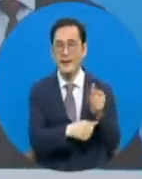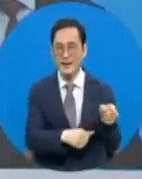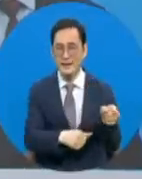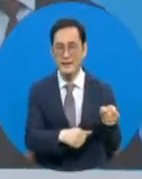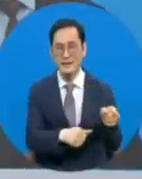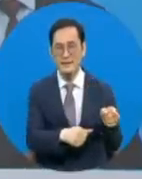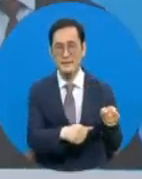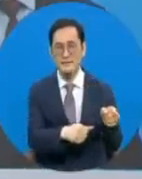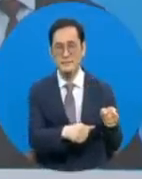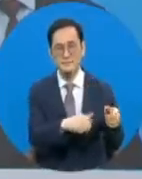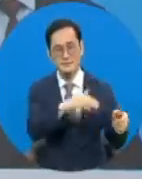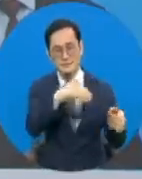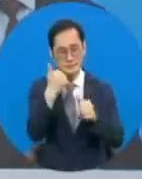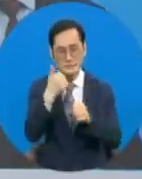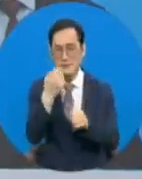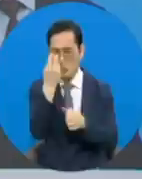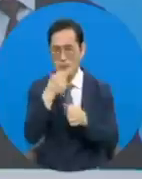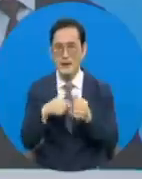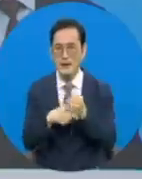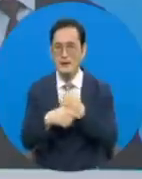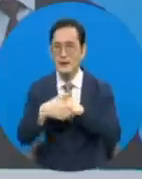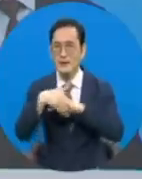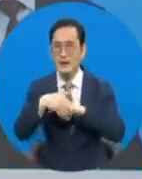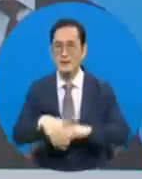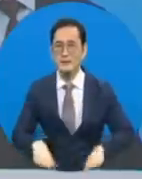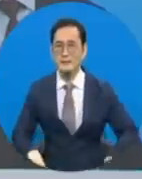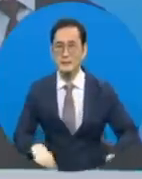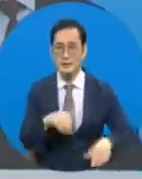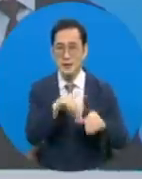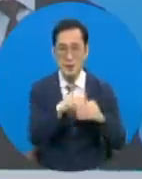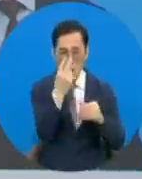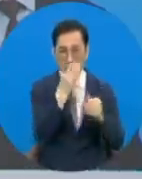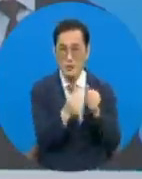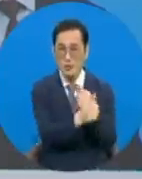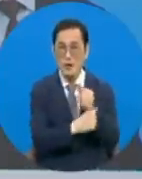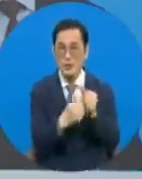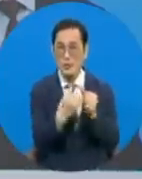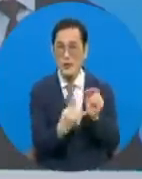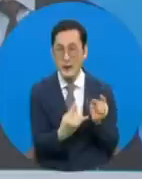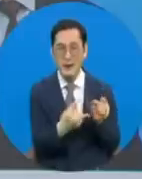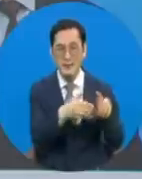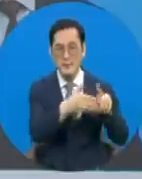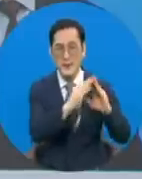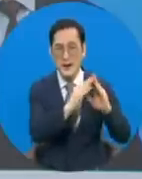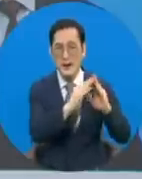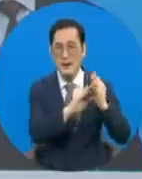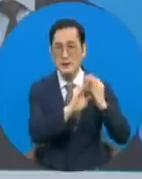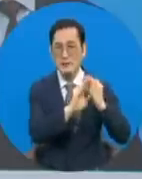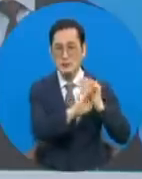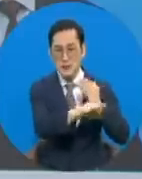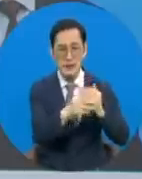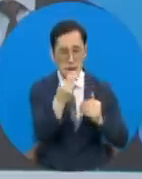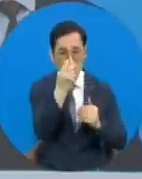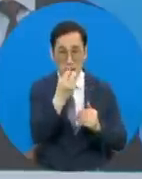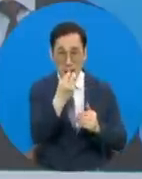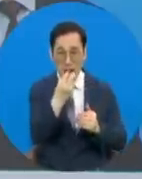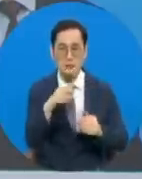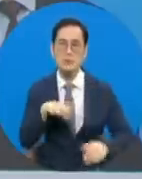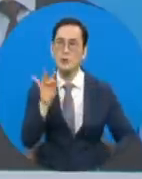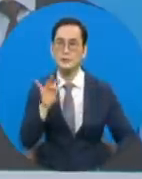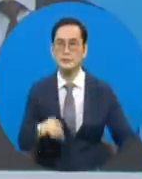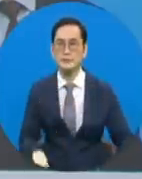여야가 합의했습니다. 선관위가 국정조사를 받는 건 1963년 창설 이후 처음입니다.